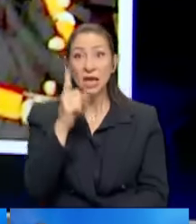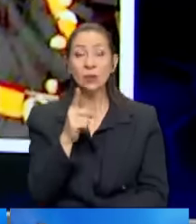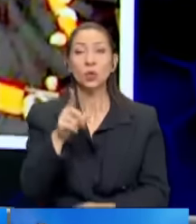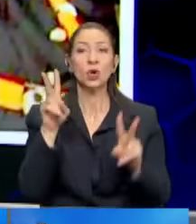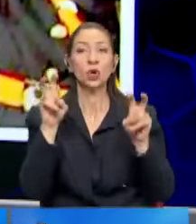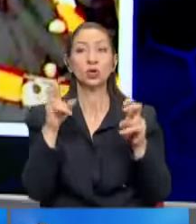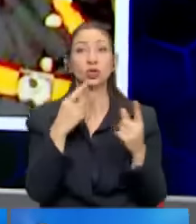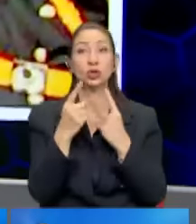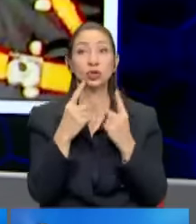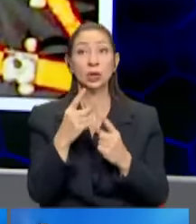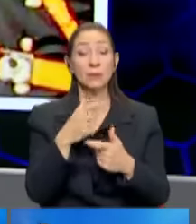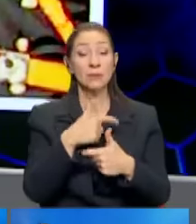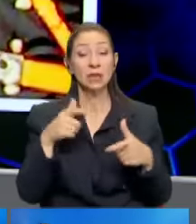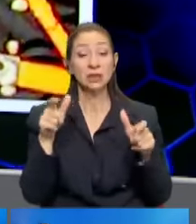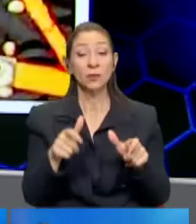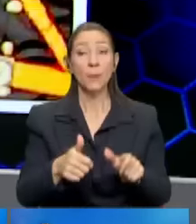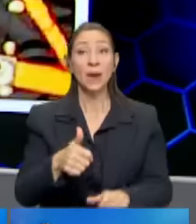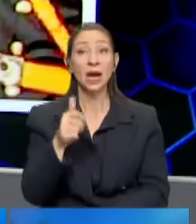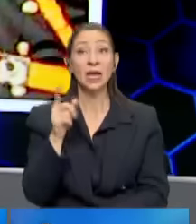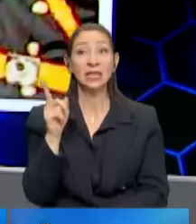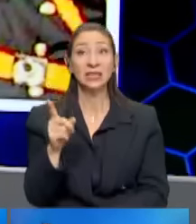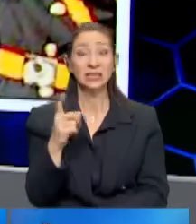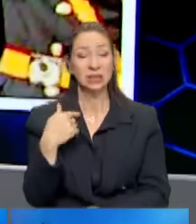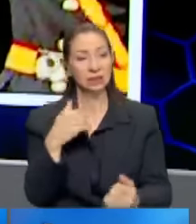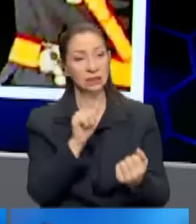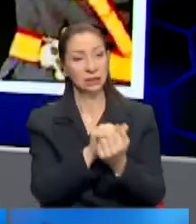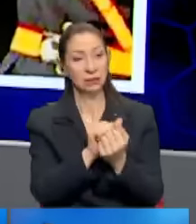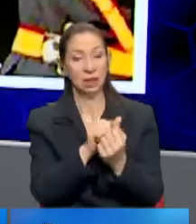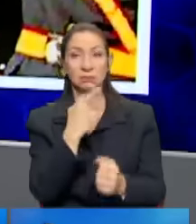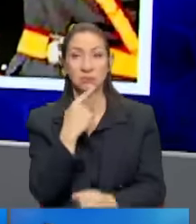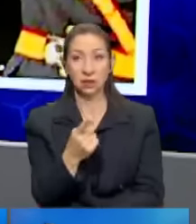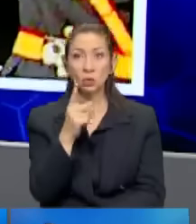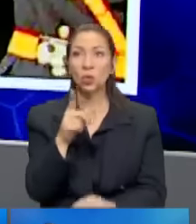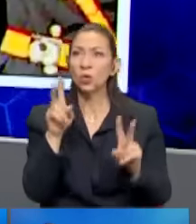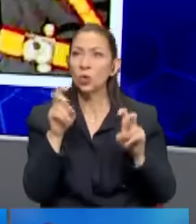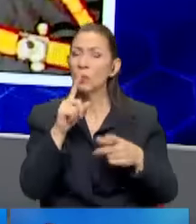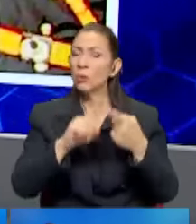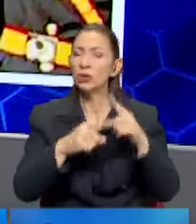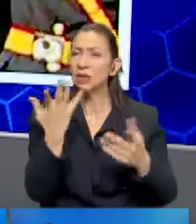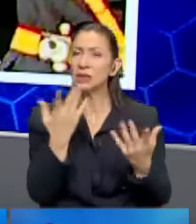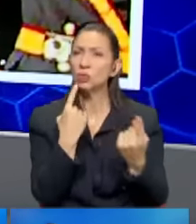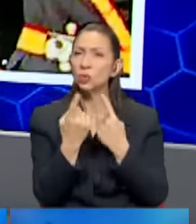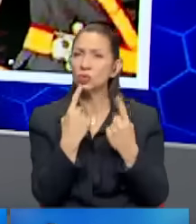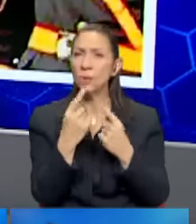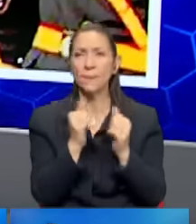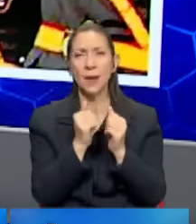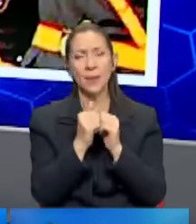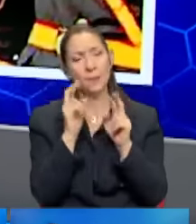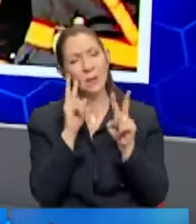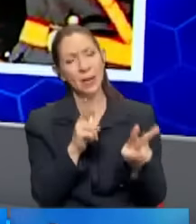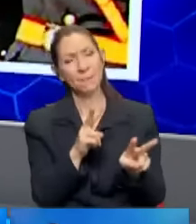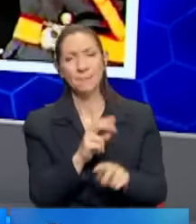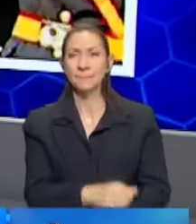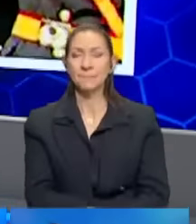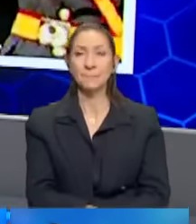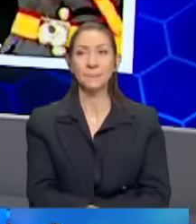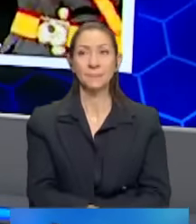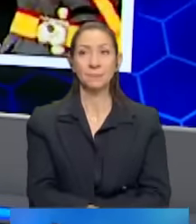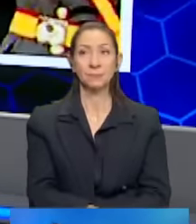bu konuda konuştu Milli Savunma Bakanlığı'nın yanında durdu Gelin bu konu Siyasette nasıl yankılandı birlikte kulak